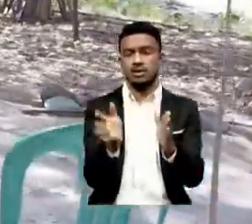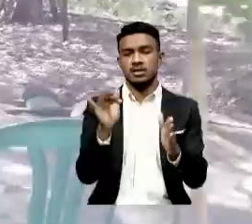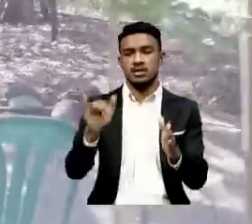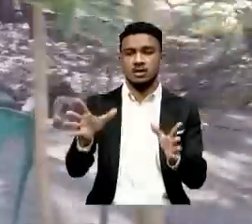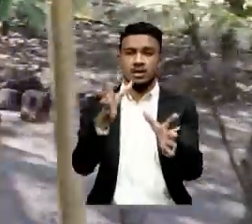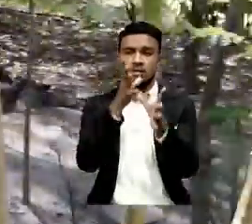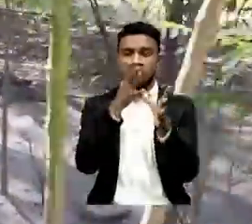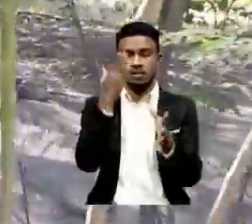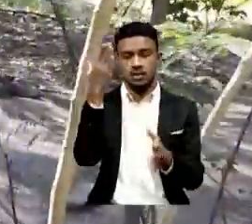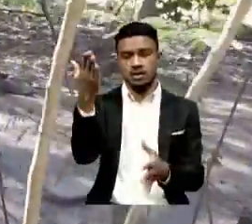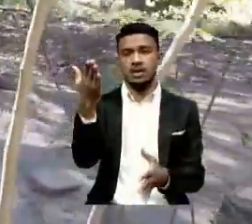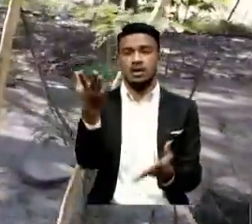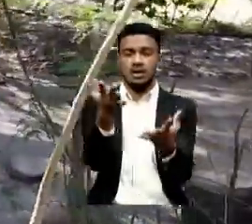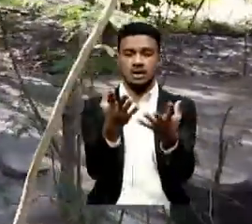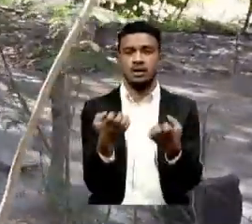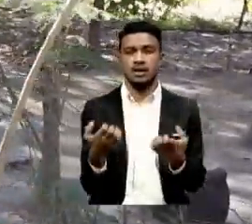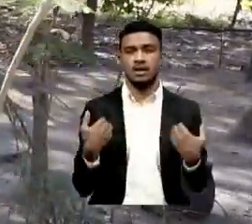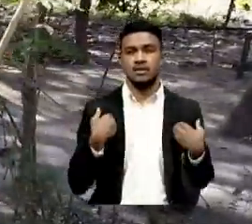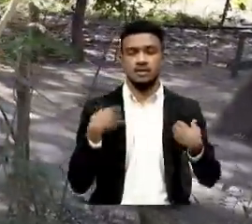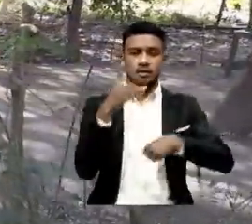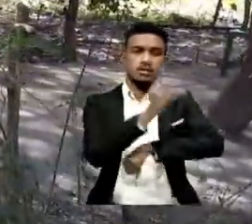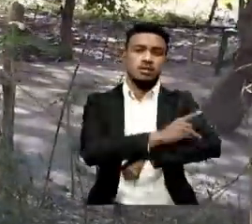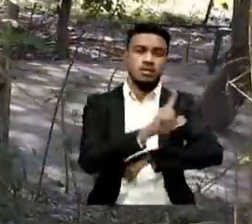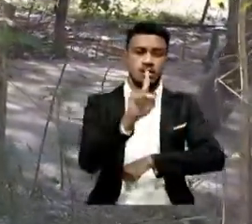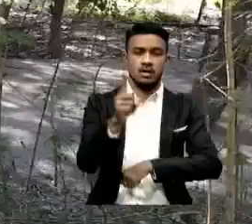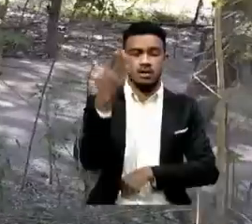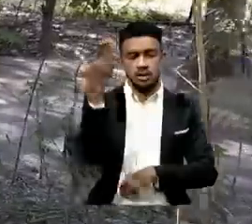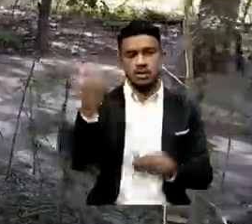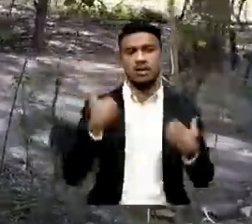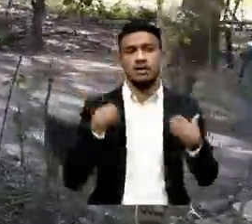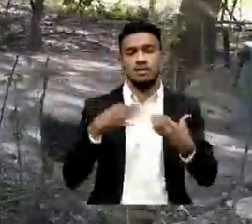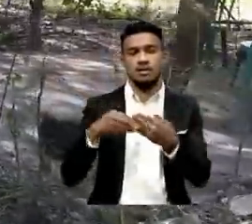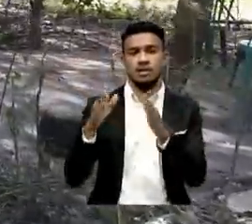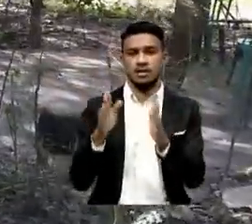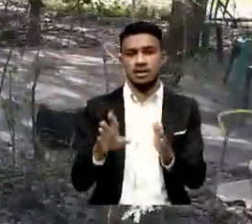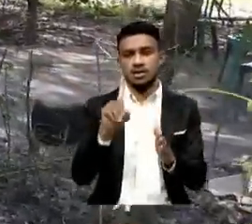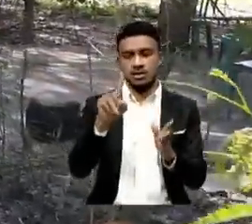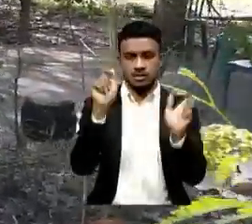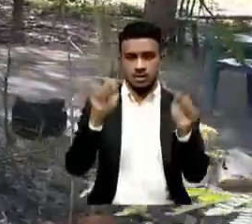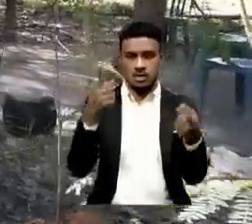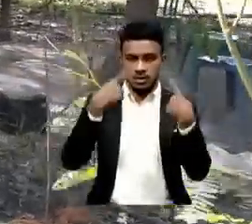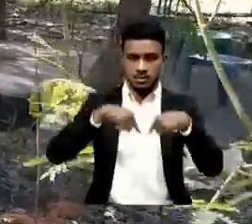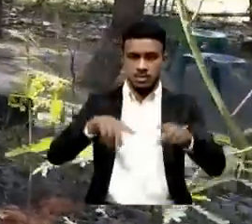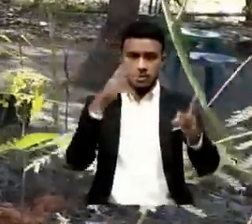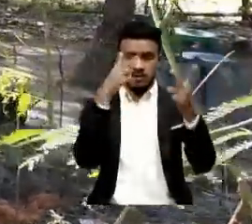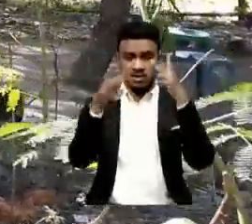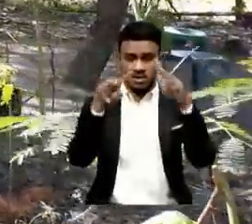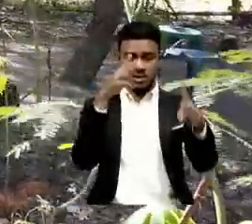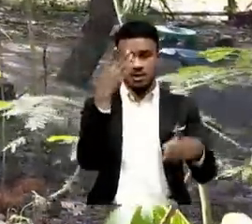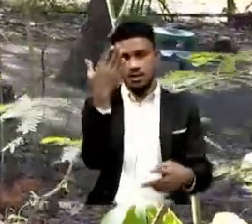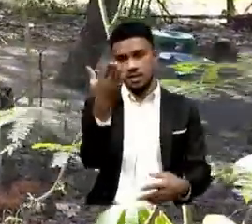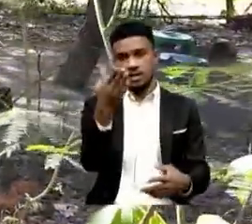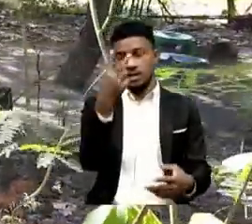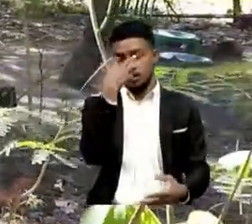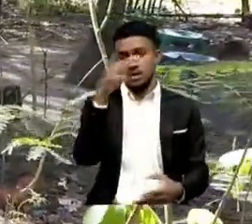Carolina Ramos hakarak det ia lorong ida se ia lideransa ruma bele ba visita nia o di hari rasik